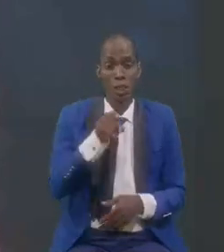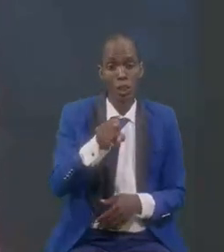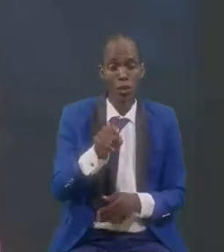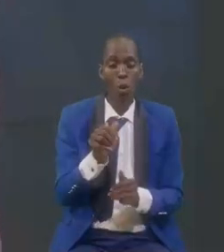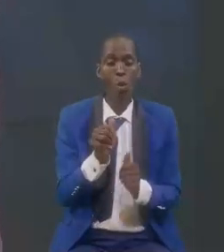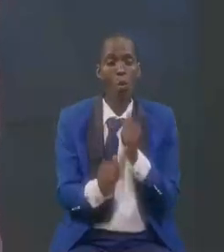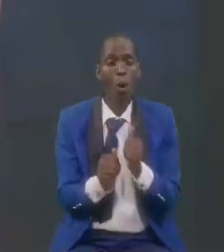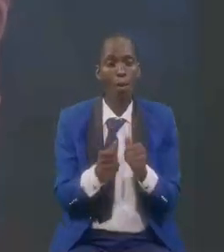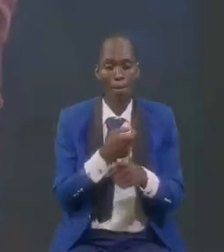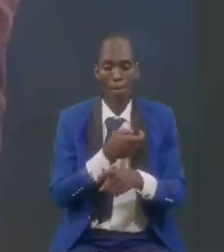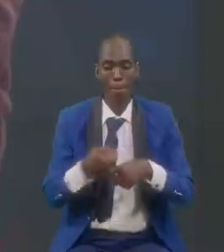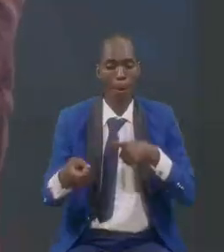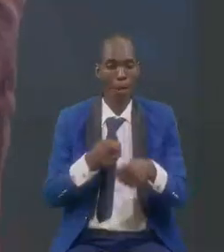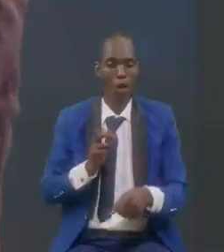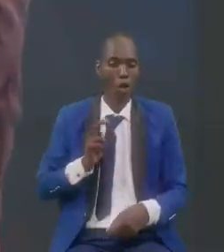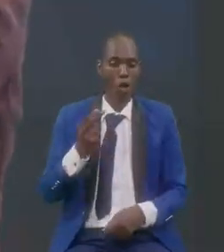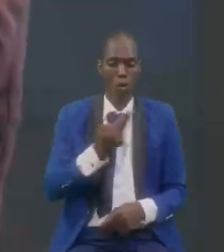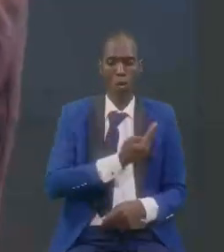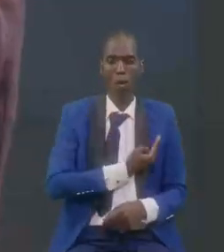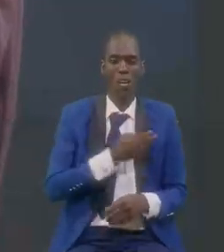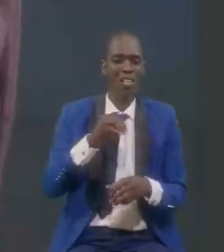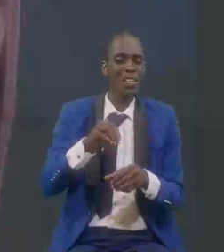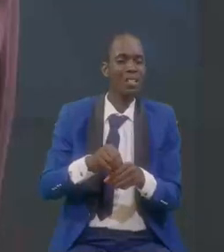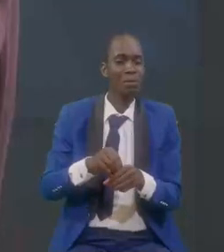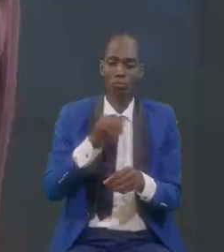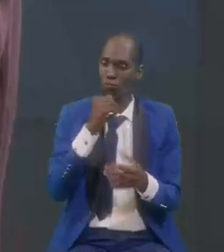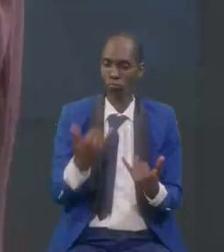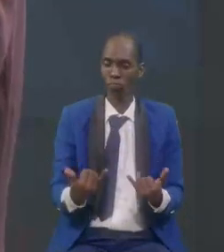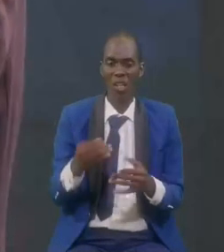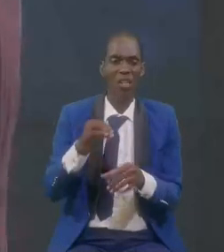nous persécutait, pas maintenant, par le passé.